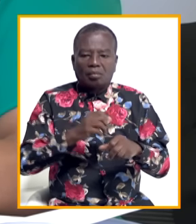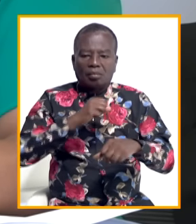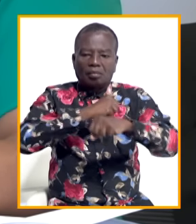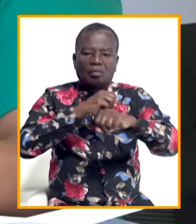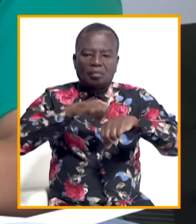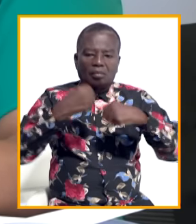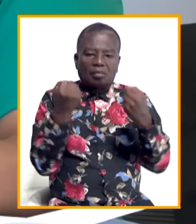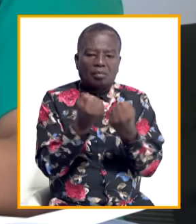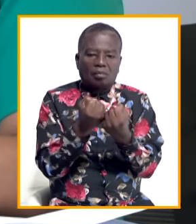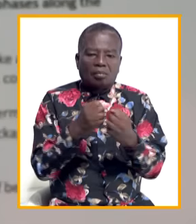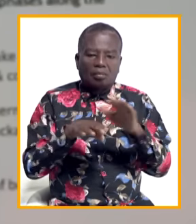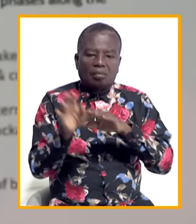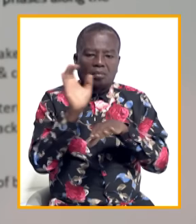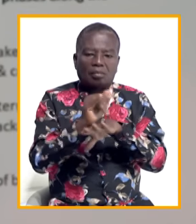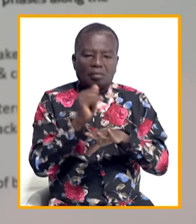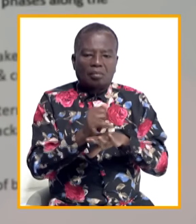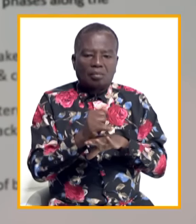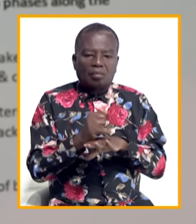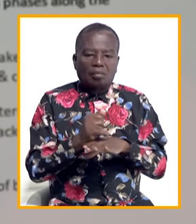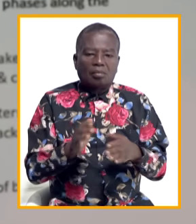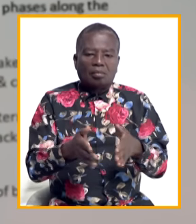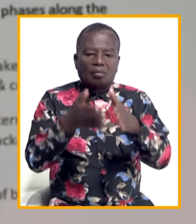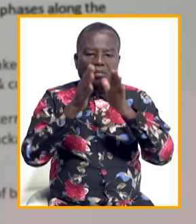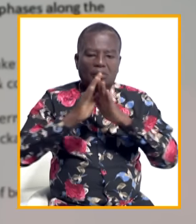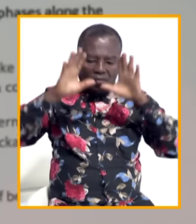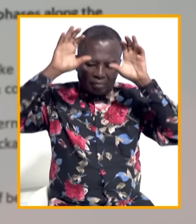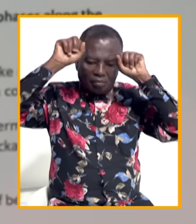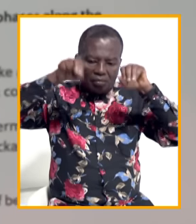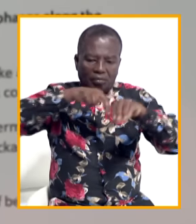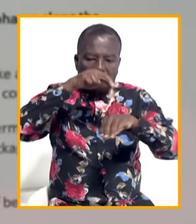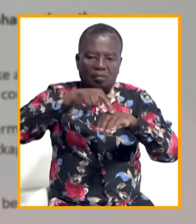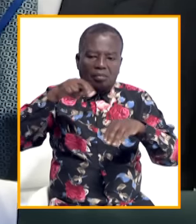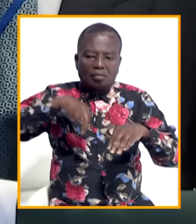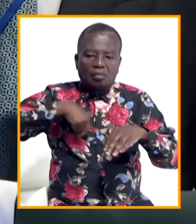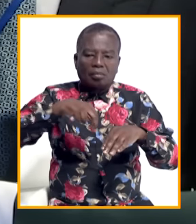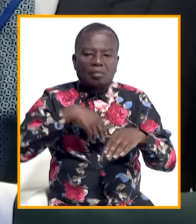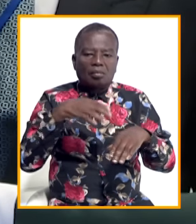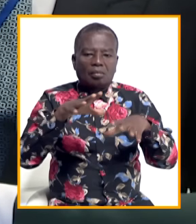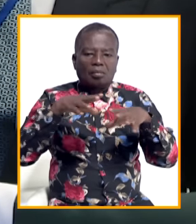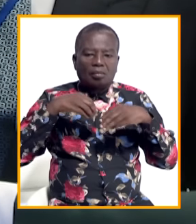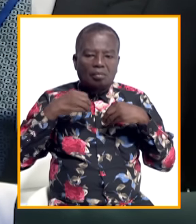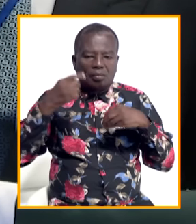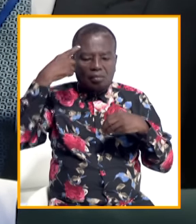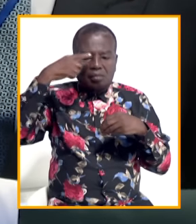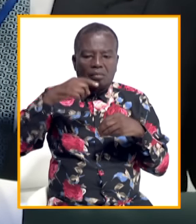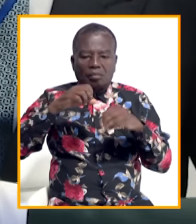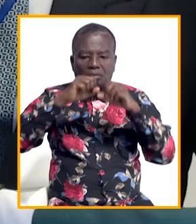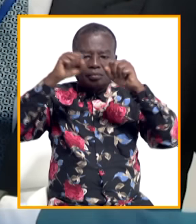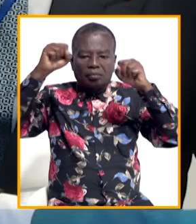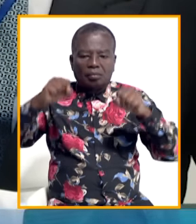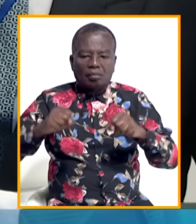sa mise en œuvre en Côte d'Ivoire. À la demande du président de la République, nous avons opté pour un système